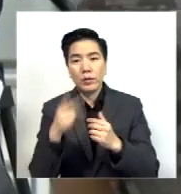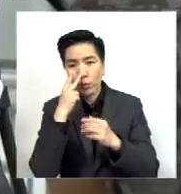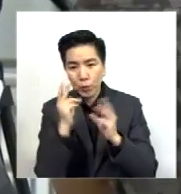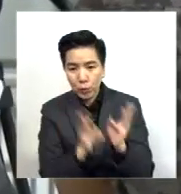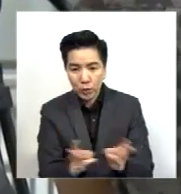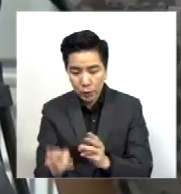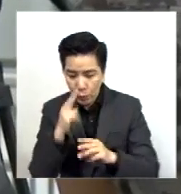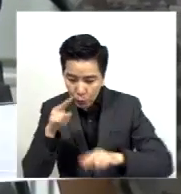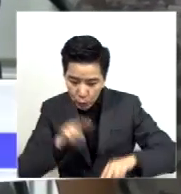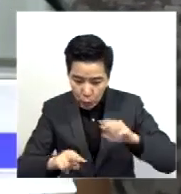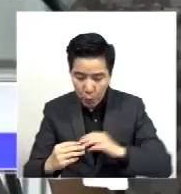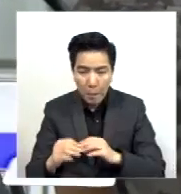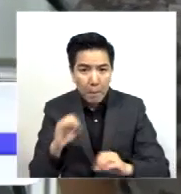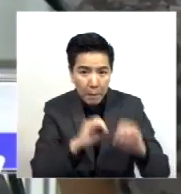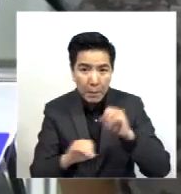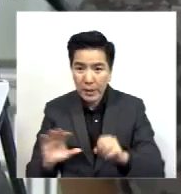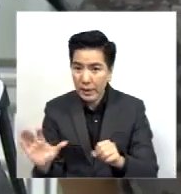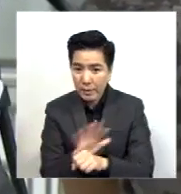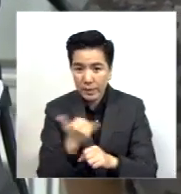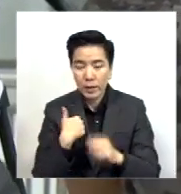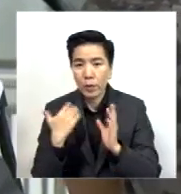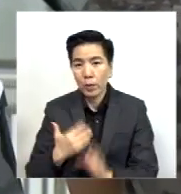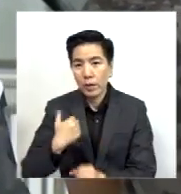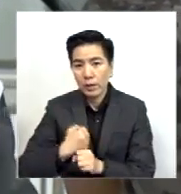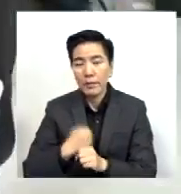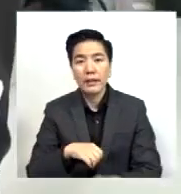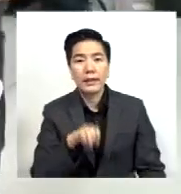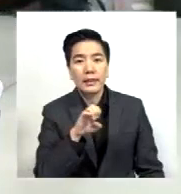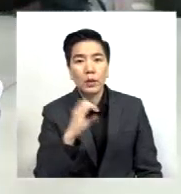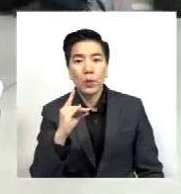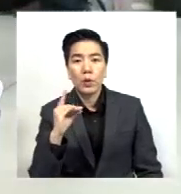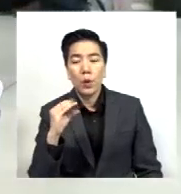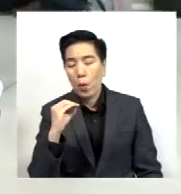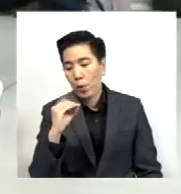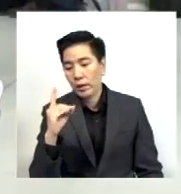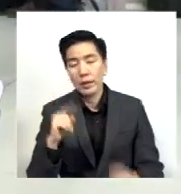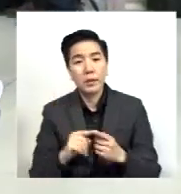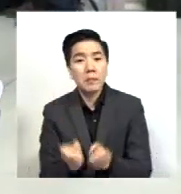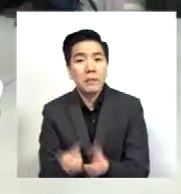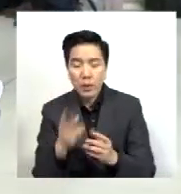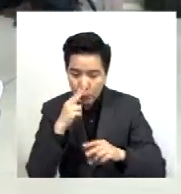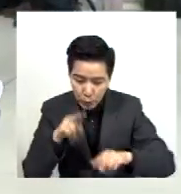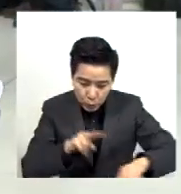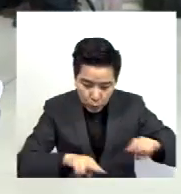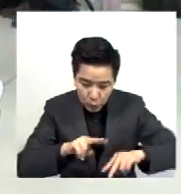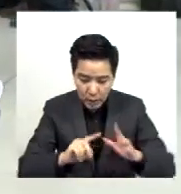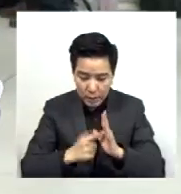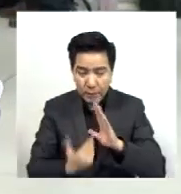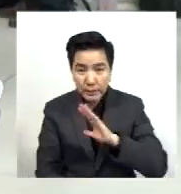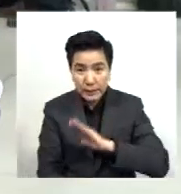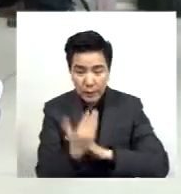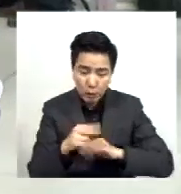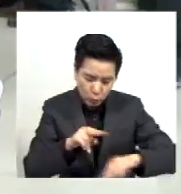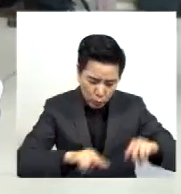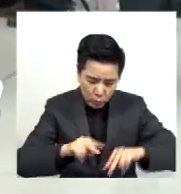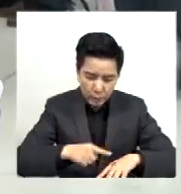ความปลอดภัยอย่างเข้มงวดโดยมีเจ้าหน้าที่หน่วย EOD นะคะเข้าตรวจสอบวัตถุระเบิดตั้งแต่ช่วงเช้าและประสาน